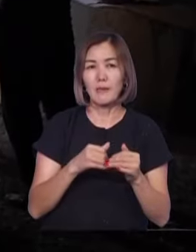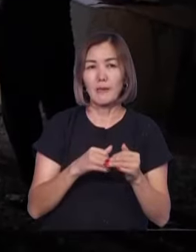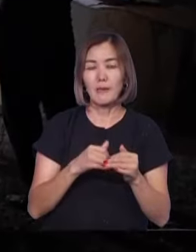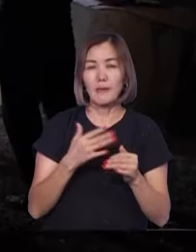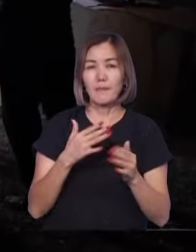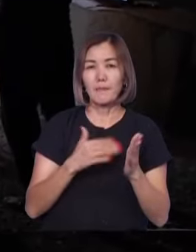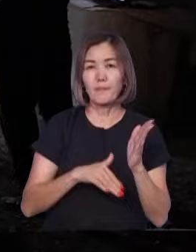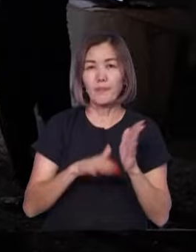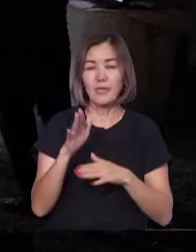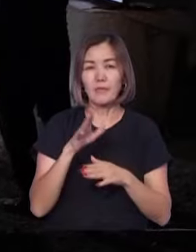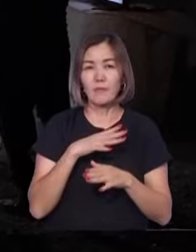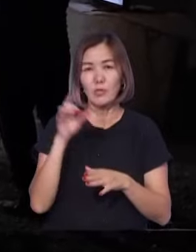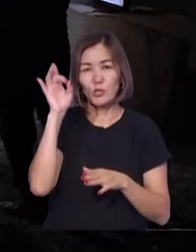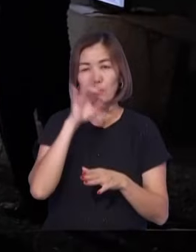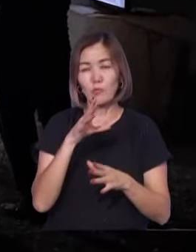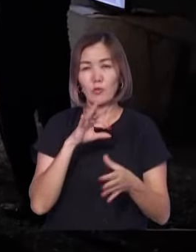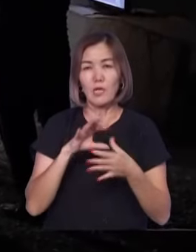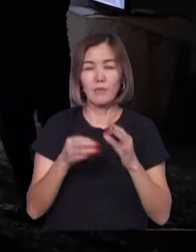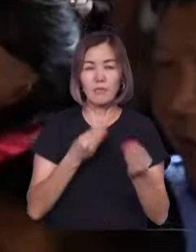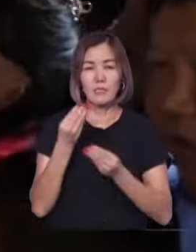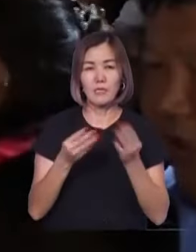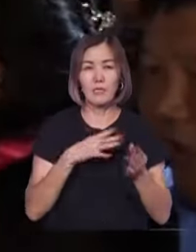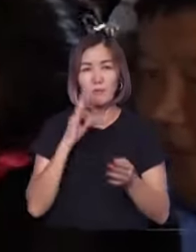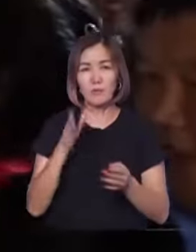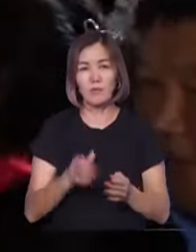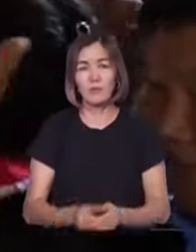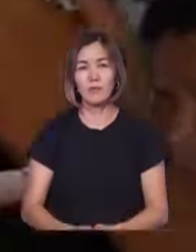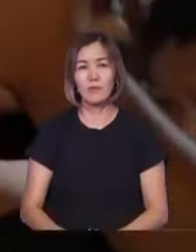пьедестал в качестве чемпиона Олимпийских игр